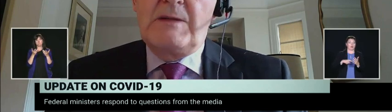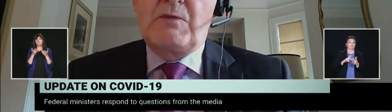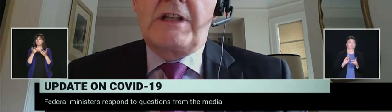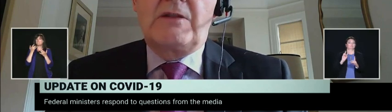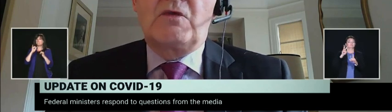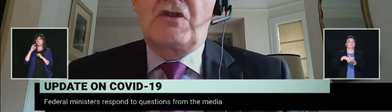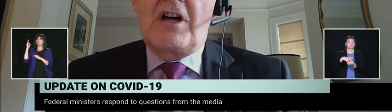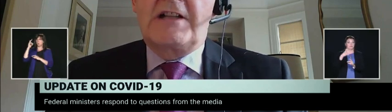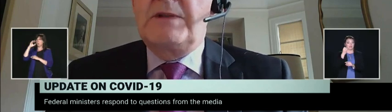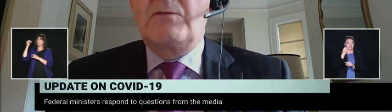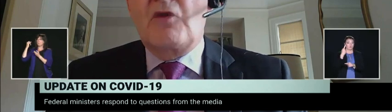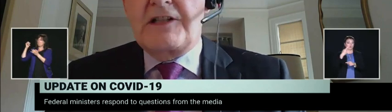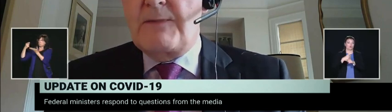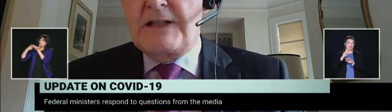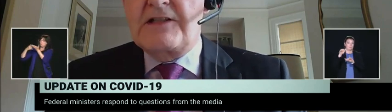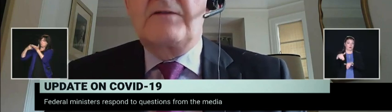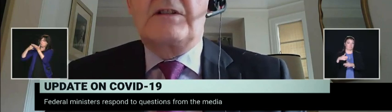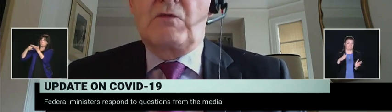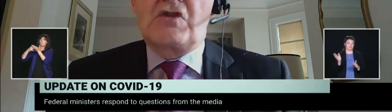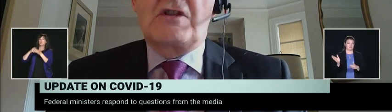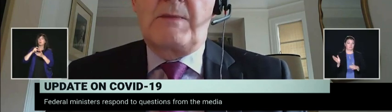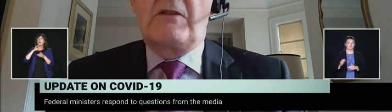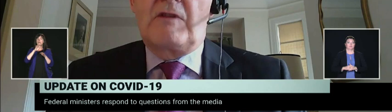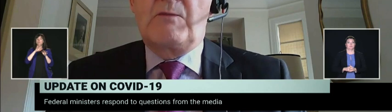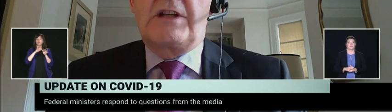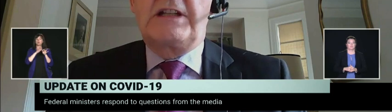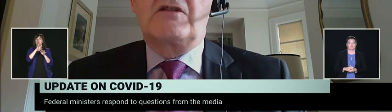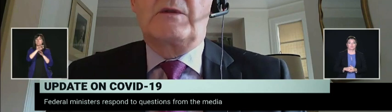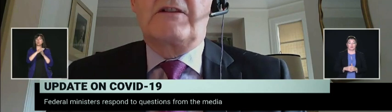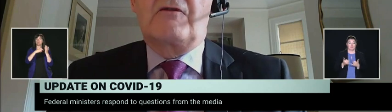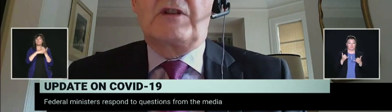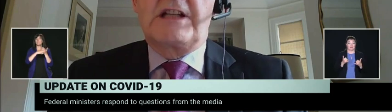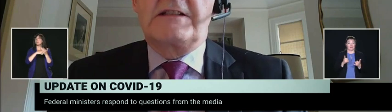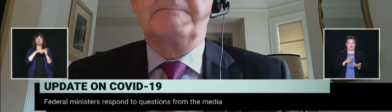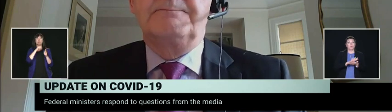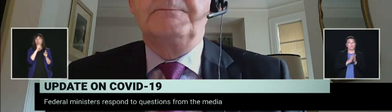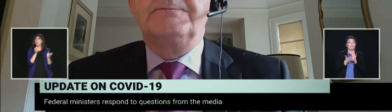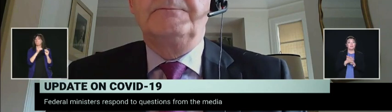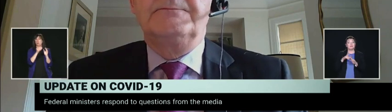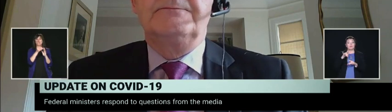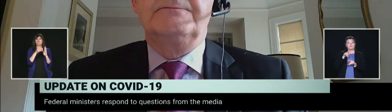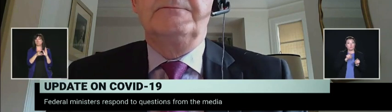the rebooking would not be more expensive. It would just be a rebooking to a different date.